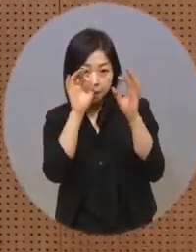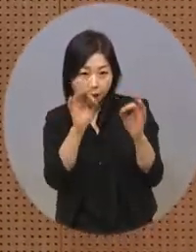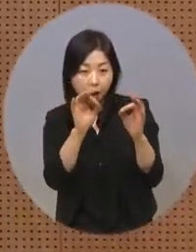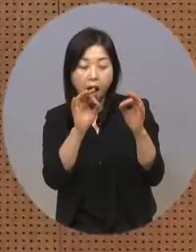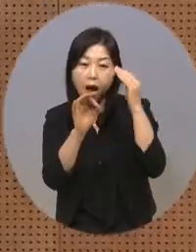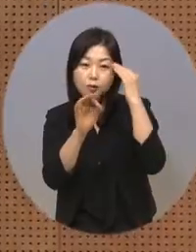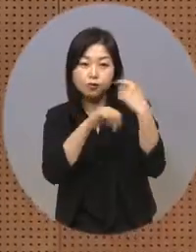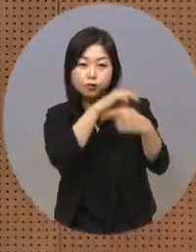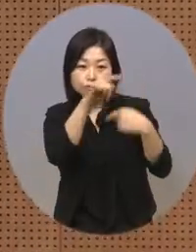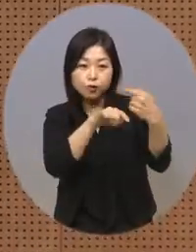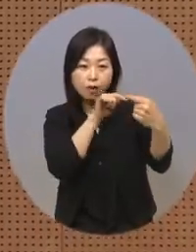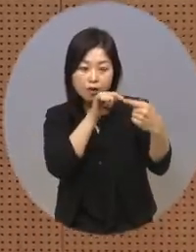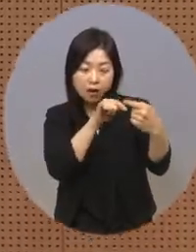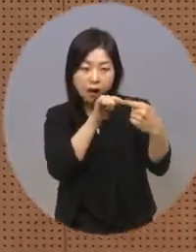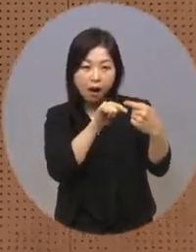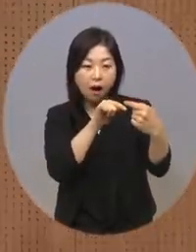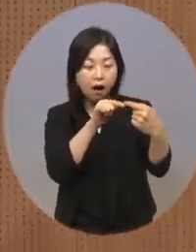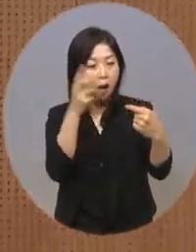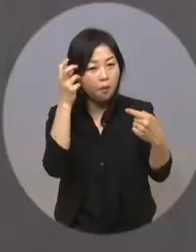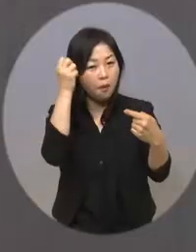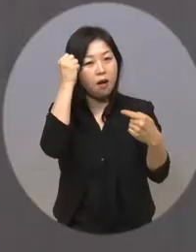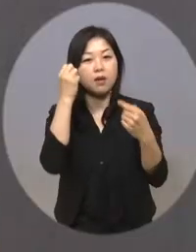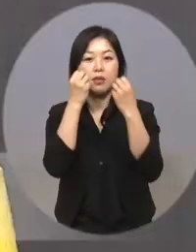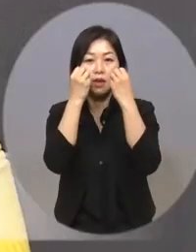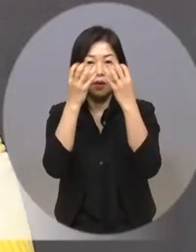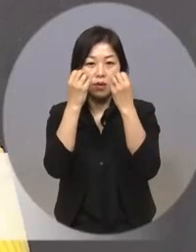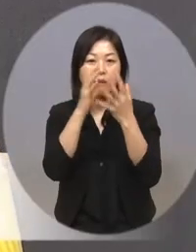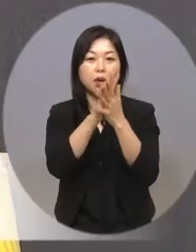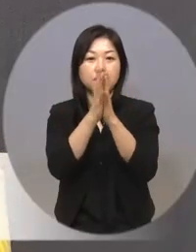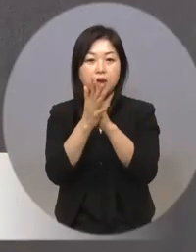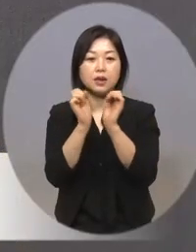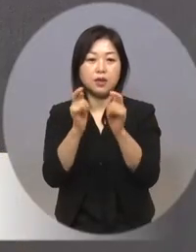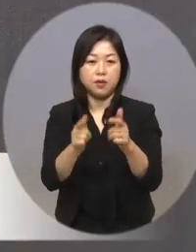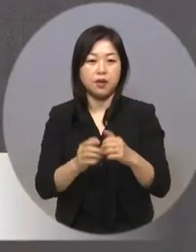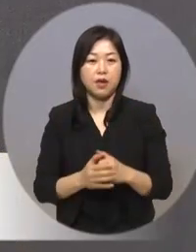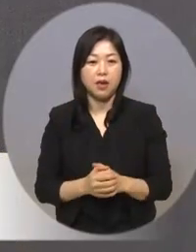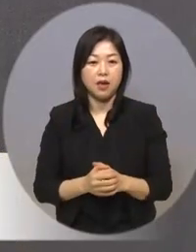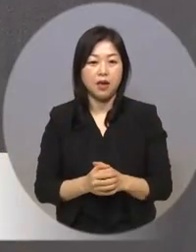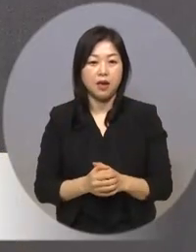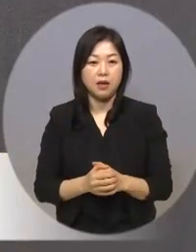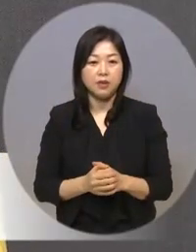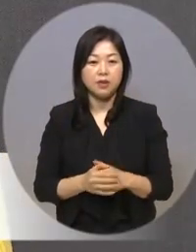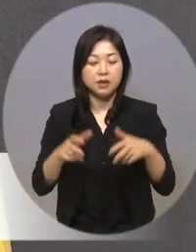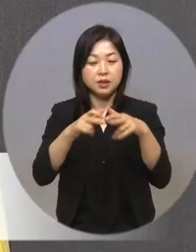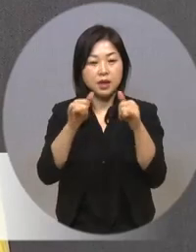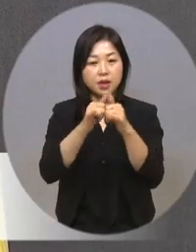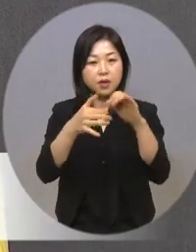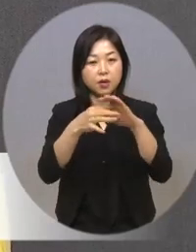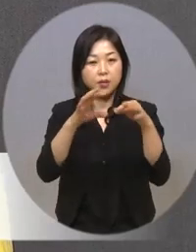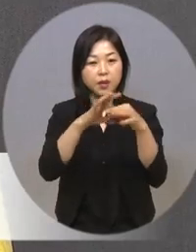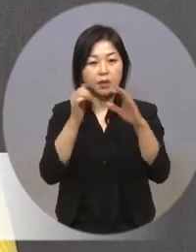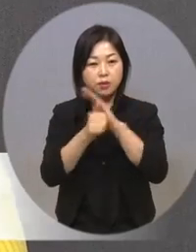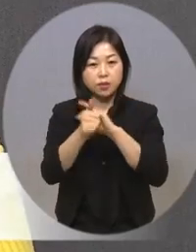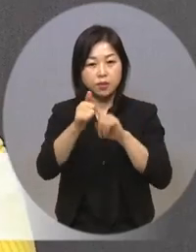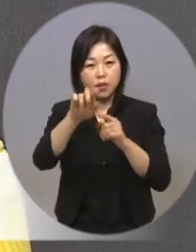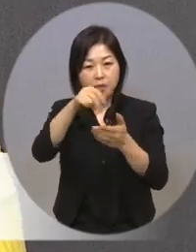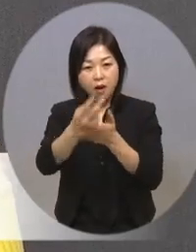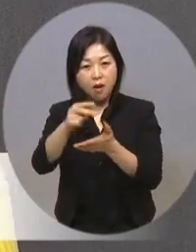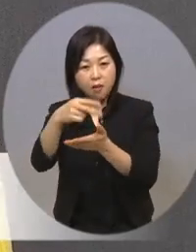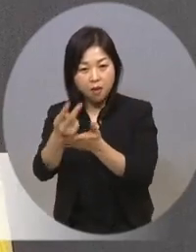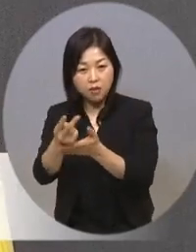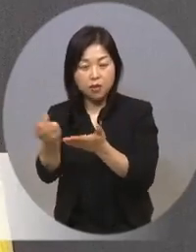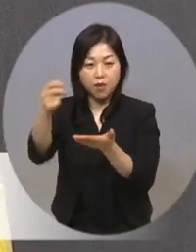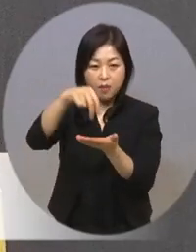수어가 새로운 전환점이 됐습니다. 그때 당시에 특히 패럴림픽 선수들이 넘어져도 일어나서